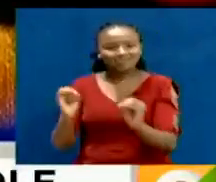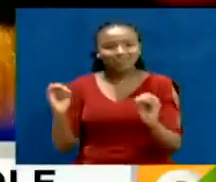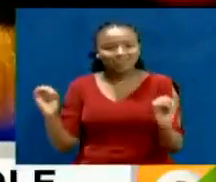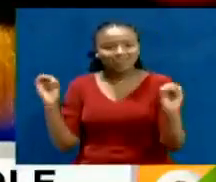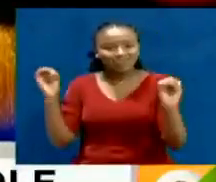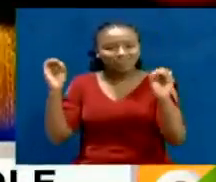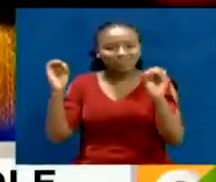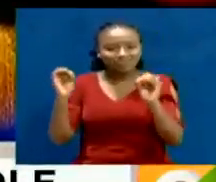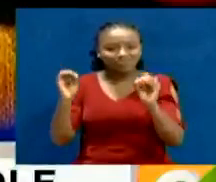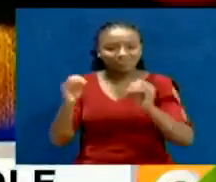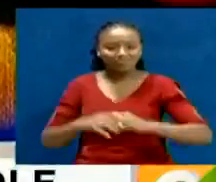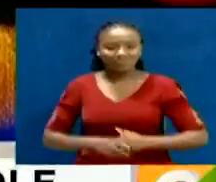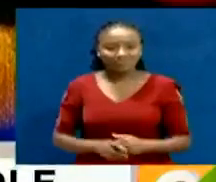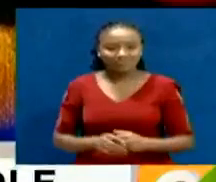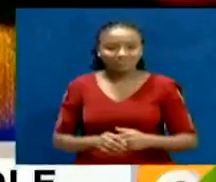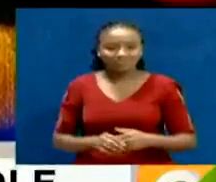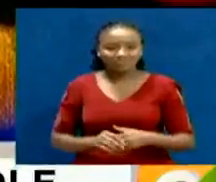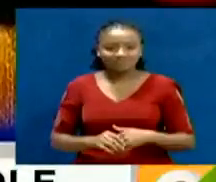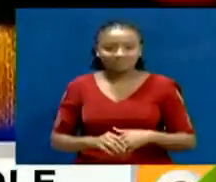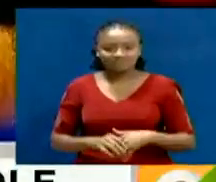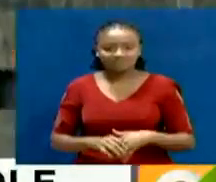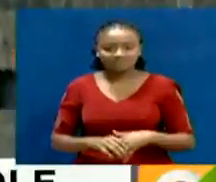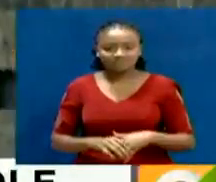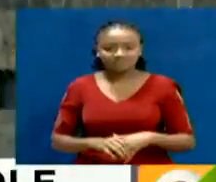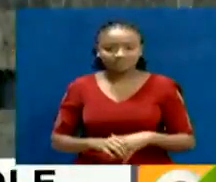wetu Ben Kirui anatuarifu zaidi.